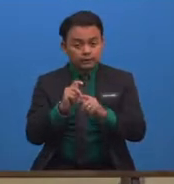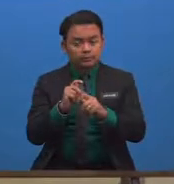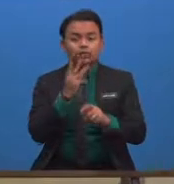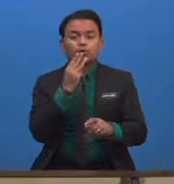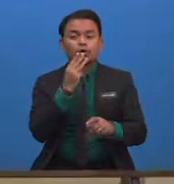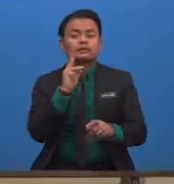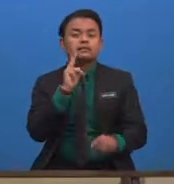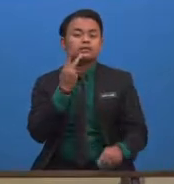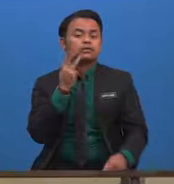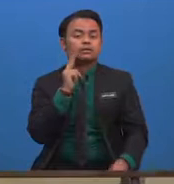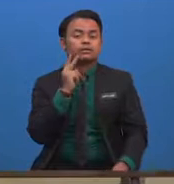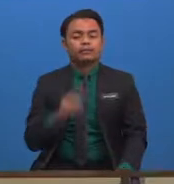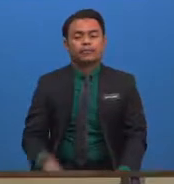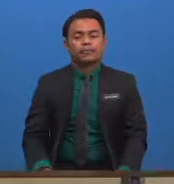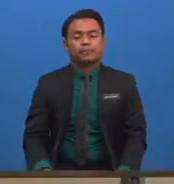api.